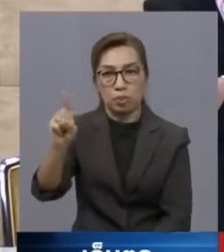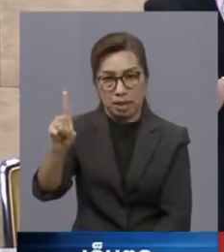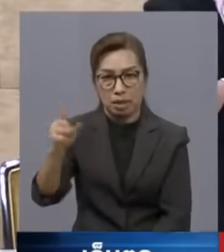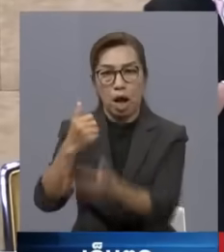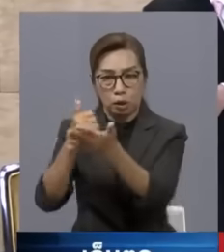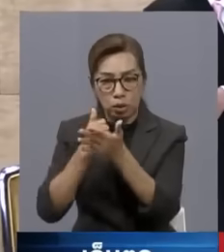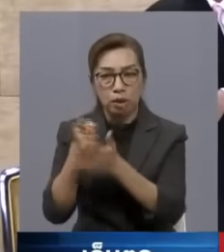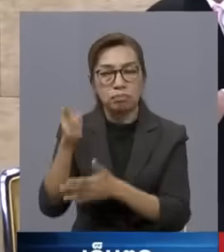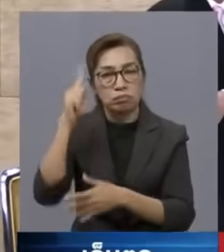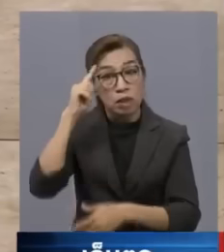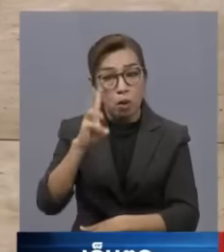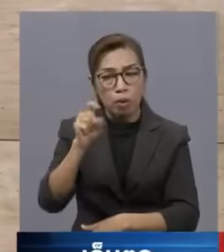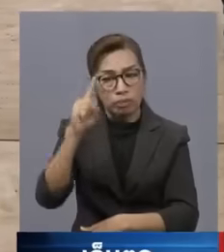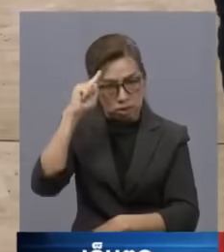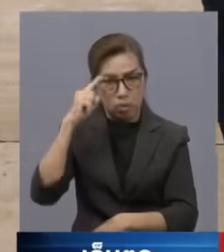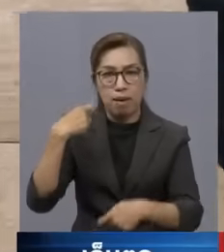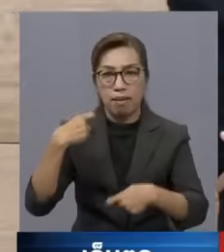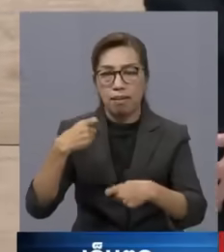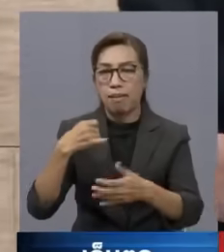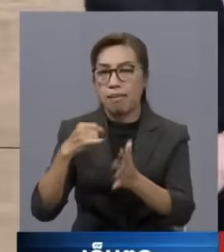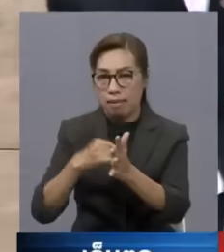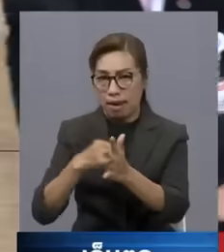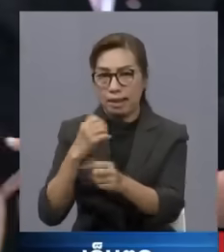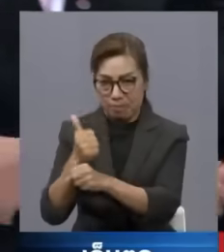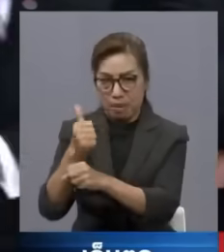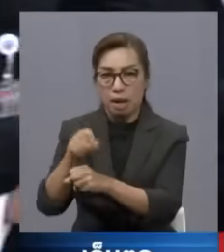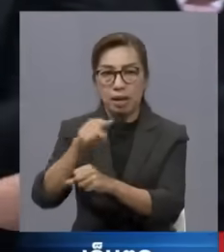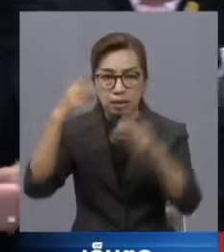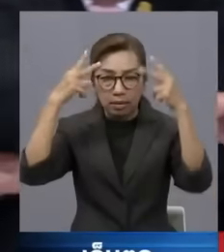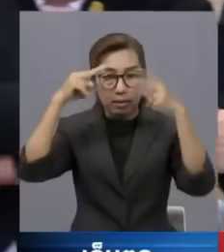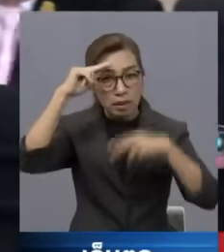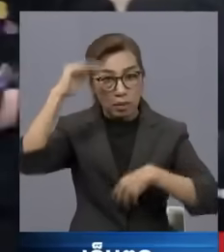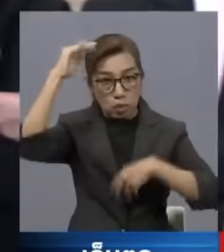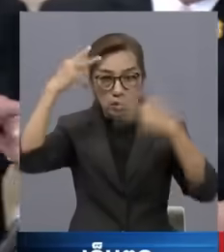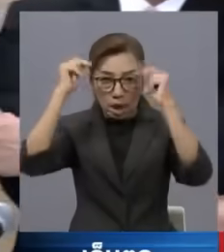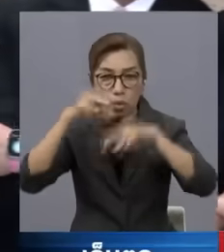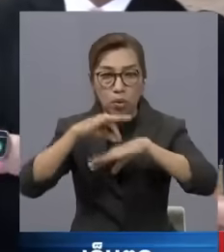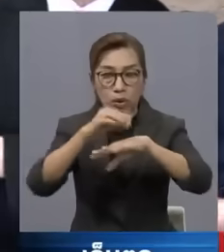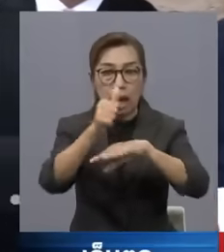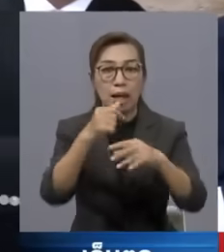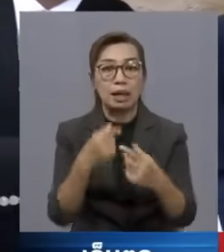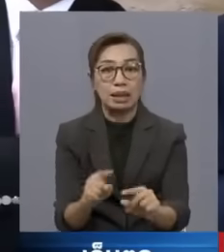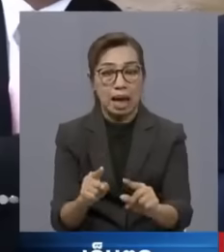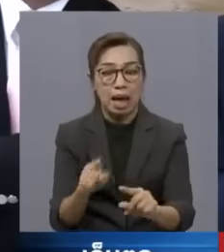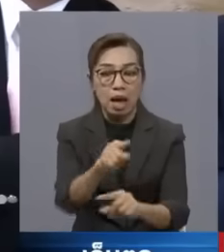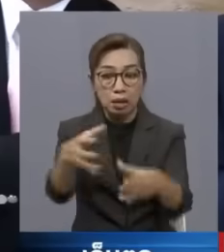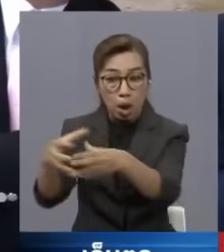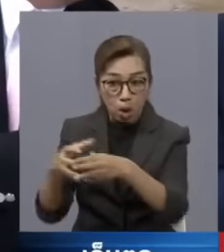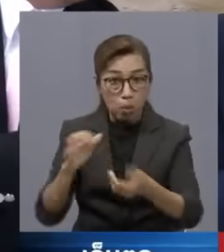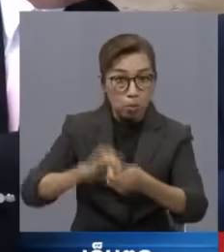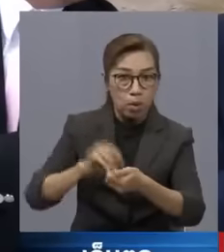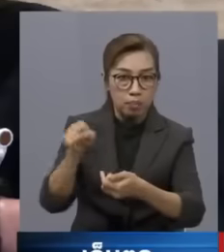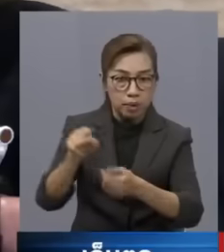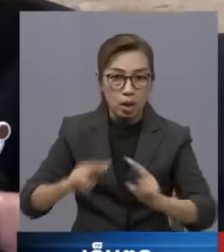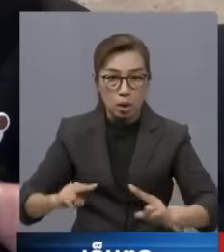ไม่ใช่เรื่องยากเลยที่จะทำให้คุณเศรษฐาทวีสินนั่งเก้าอี้นายกให้ได้แต่การต่อรองเก้าอี้รัฐมนตรีของพรรคร่วมจัดตั้งรัฐบาล